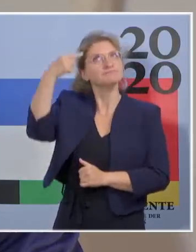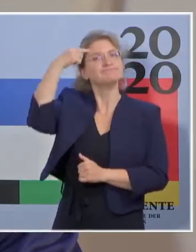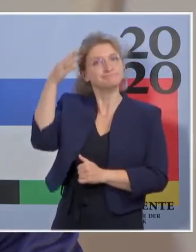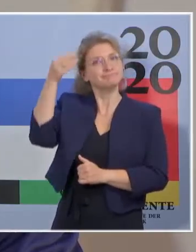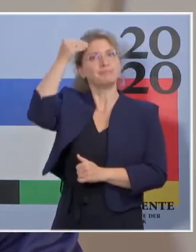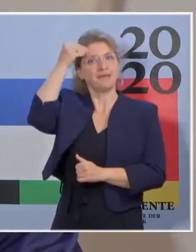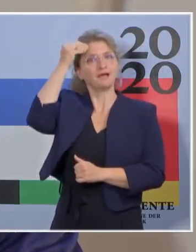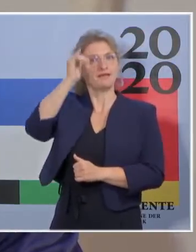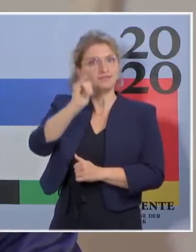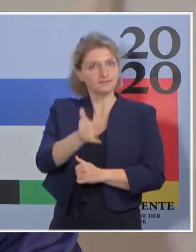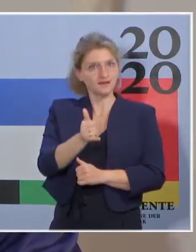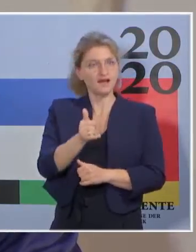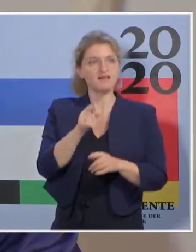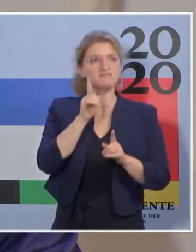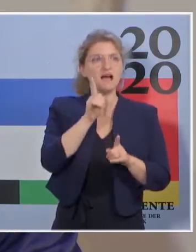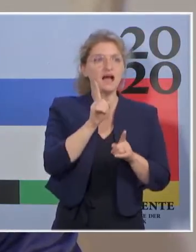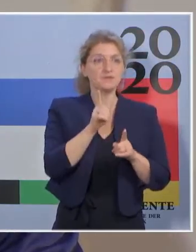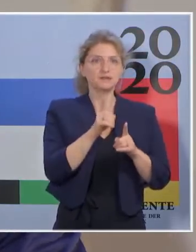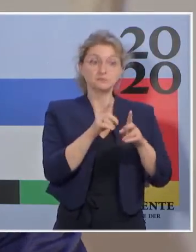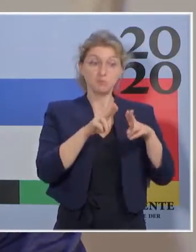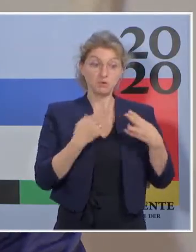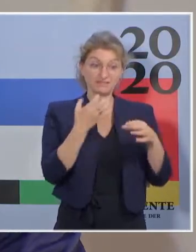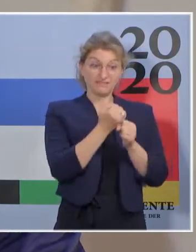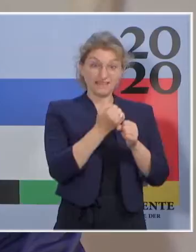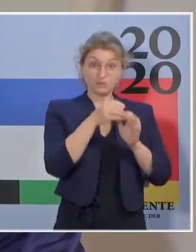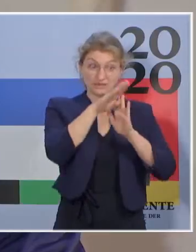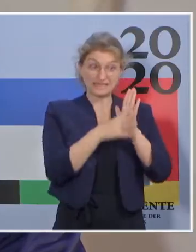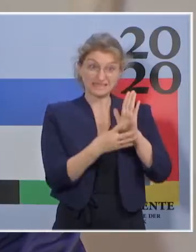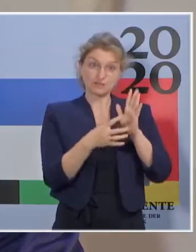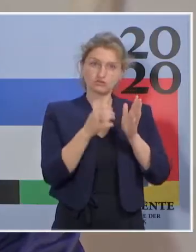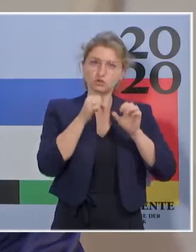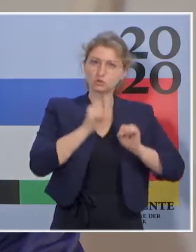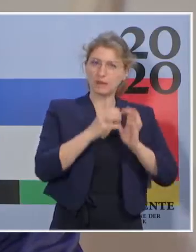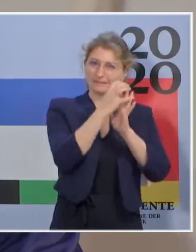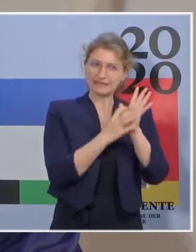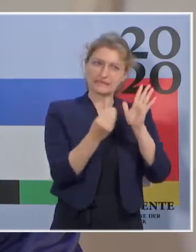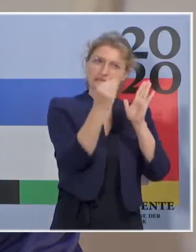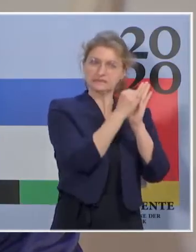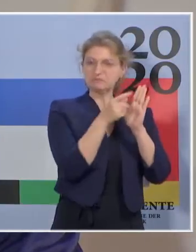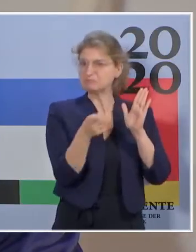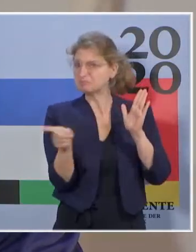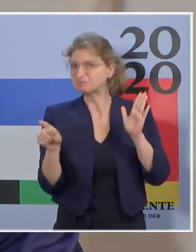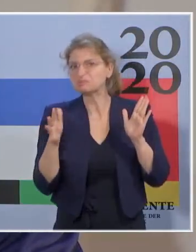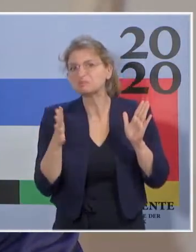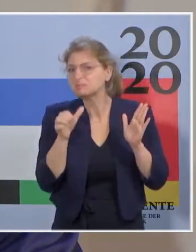der Stammtext des Bundesverfassungsgesetzes. Das heißt, man muss meines Erachtens, wenn man